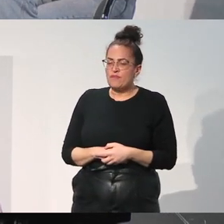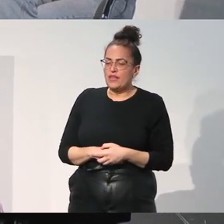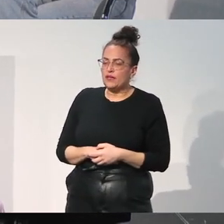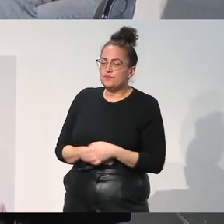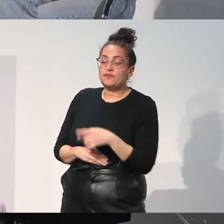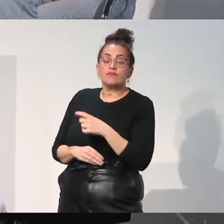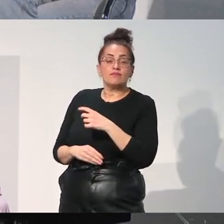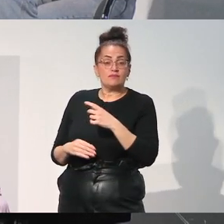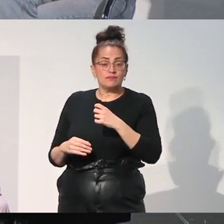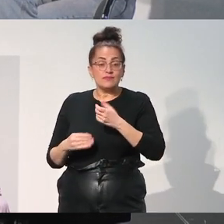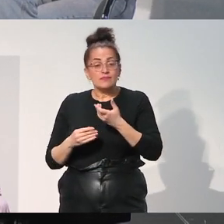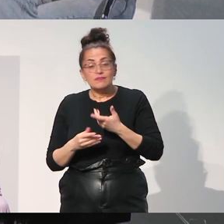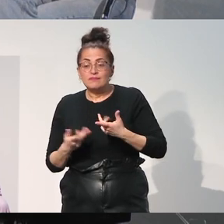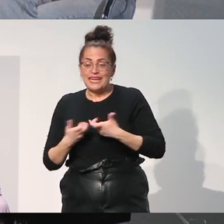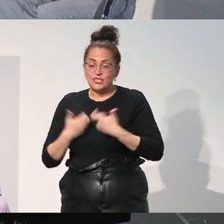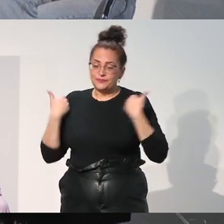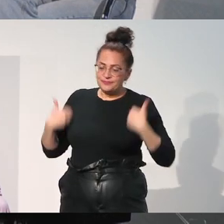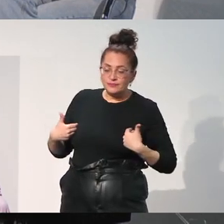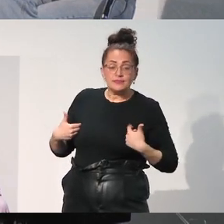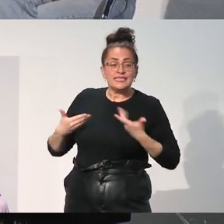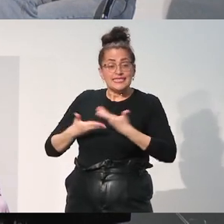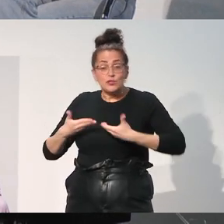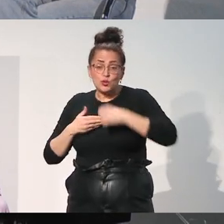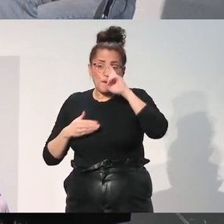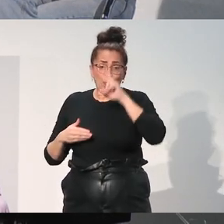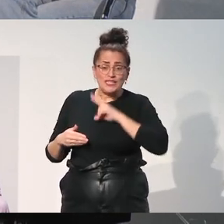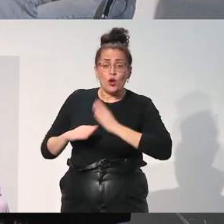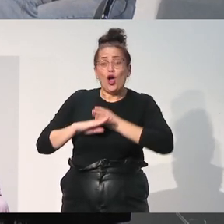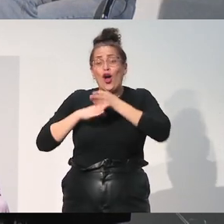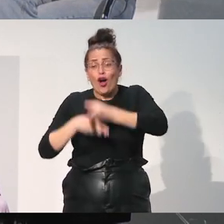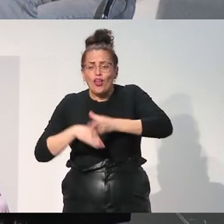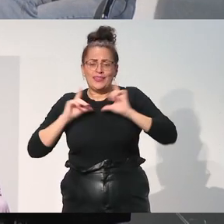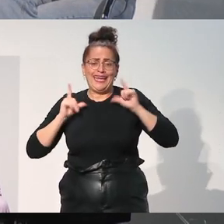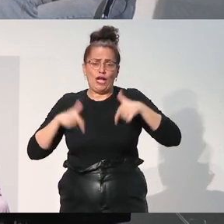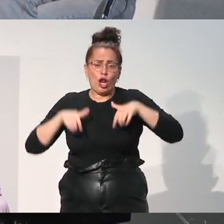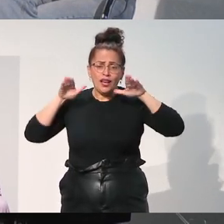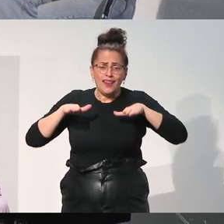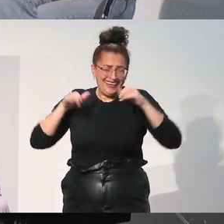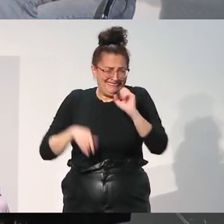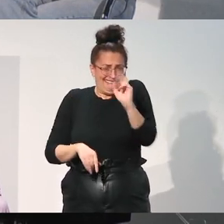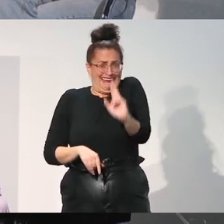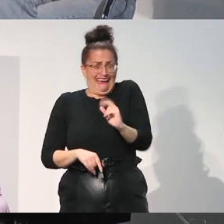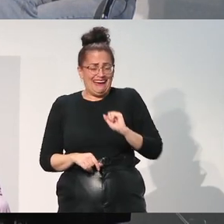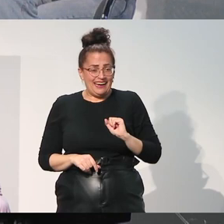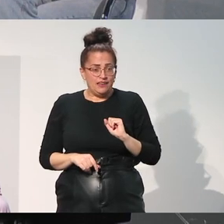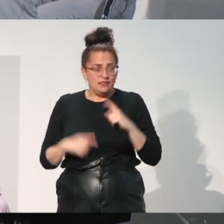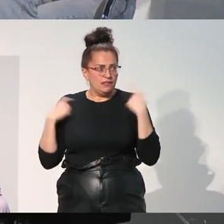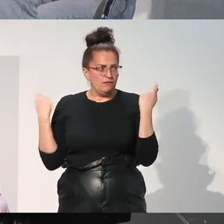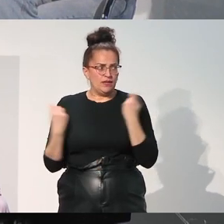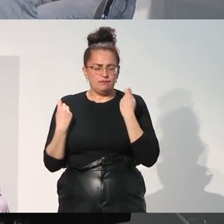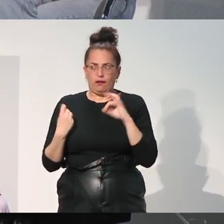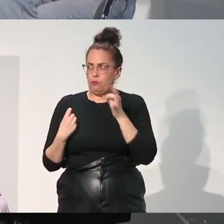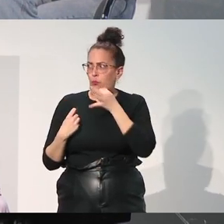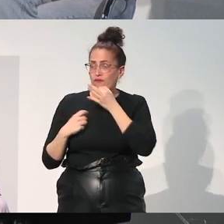On a rarement l'occasion, quand on est chrétien, maronite, etc., de faire des rencontres dans des écoles musulmanes. Et donc j'en ai fait en celle-là et dans d'autres. Et donc ce festival nous permettait vraiment de rentrer dans des